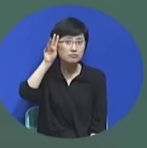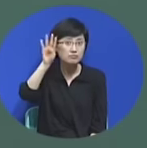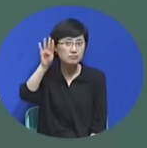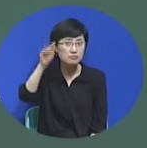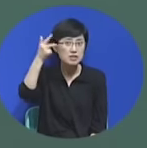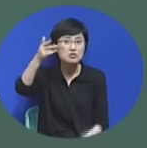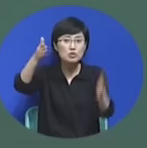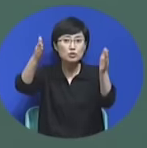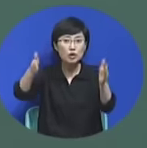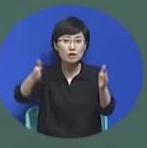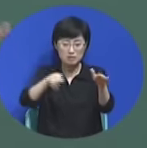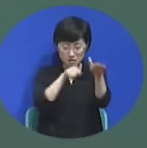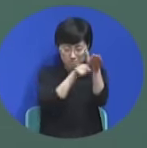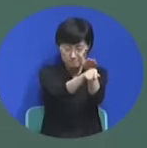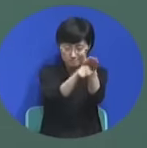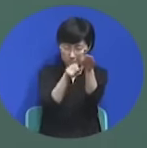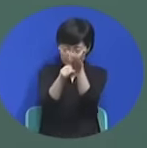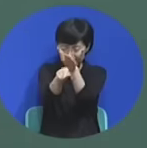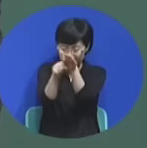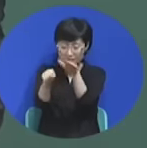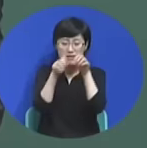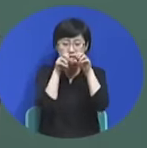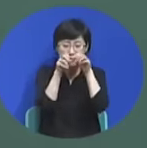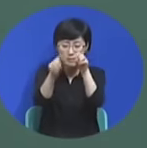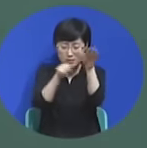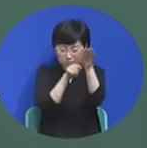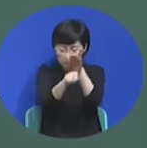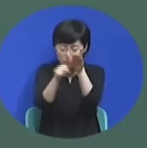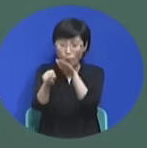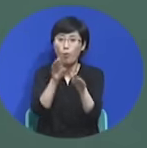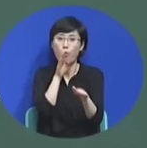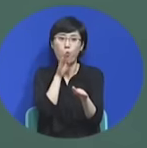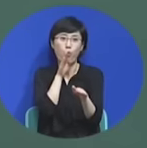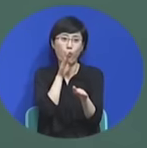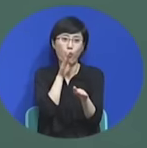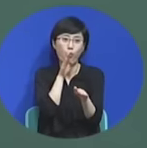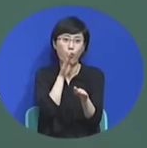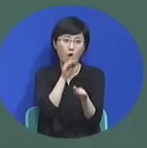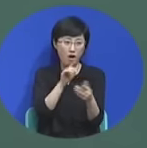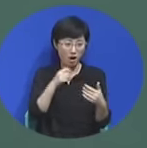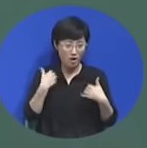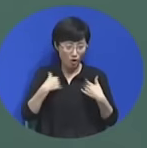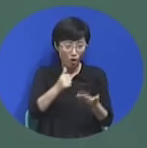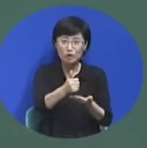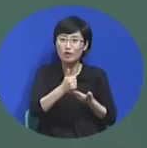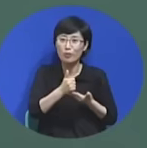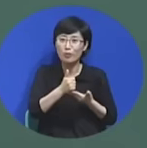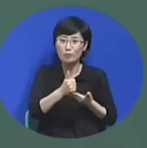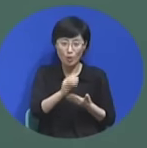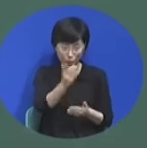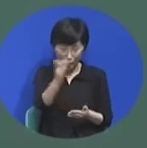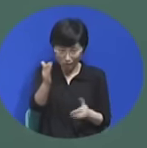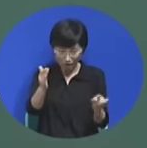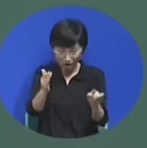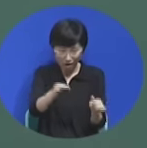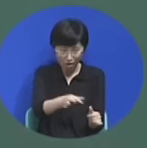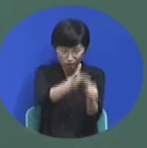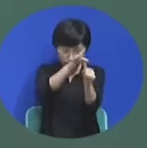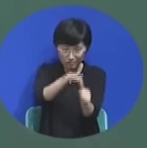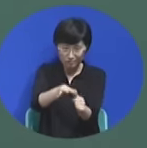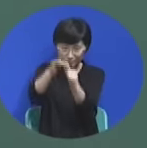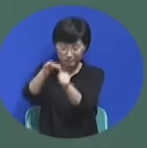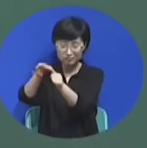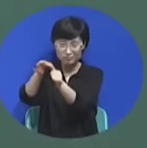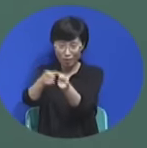현장만 돌아다녔어요. 然后一周我一直去了现场. 그러니까 막 뒤집어지더라고요. 然后就看到能够颠覆这个现场. 네. 정말이에요, 막